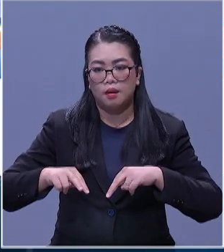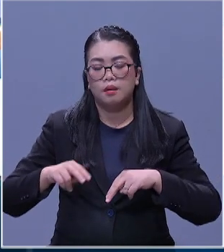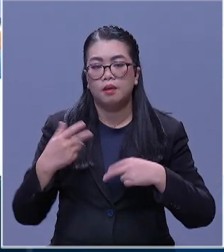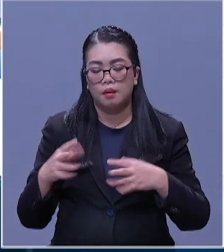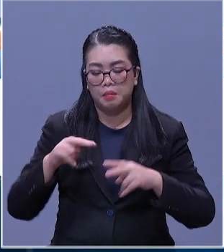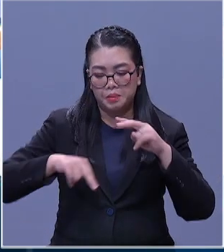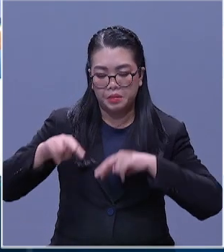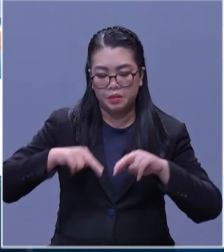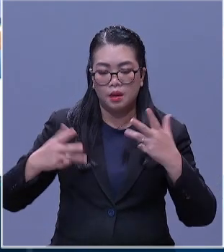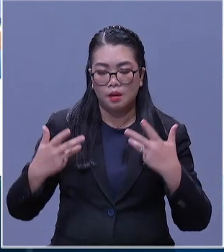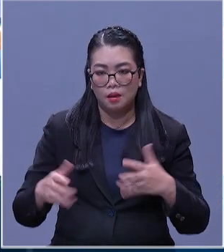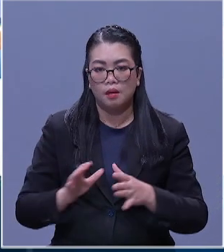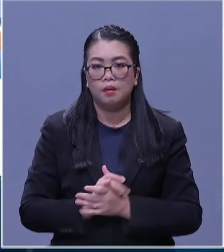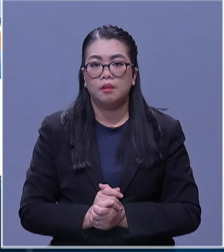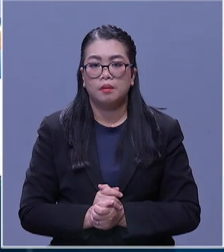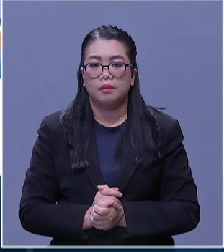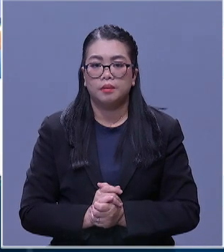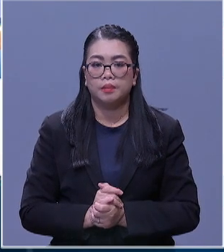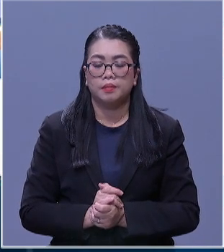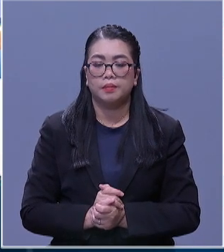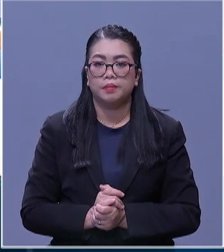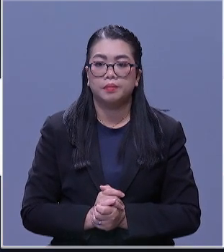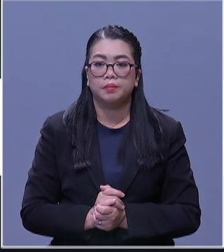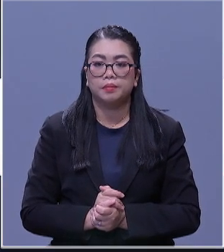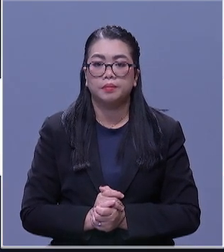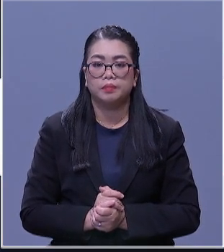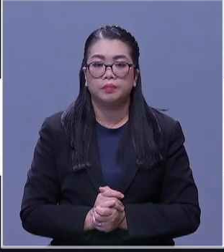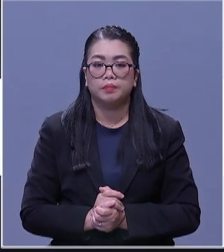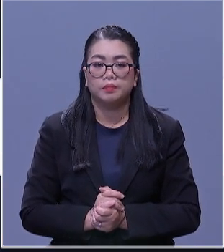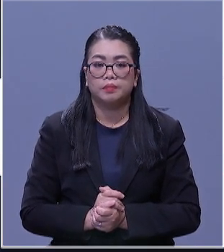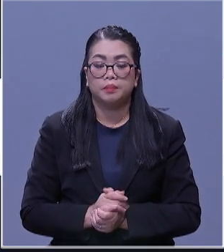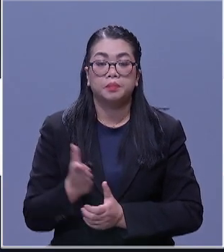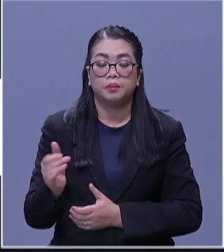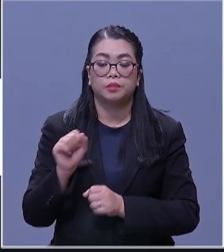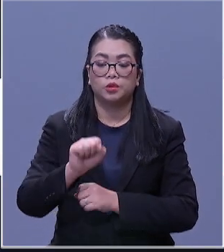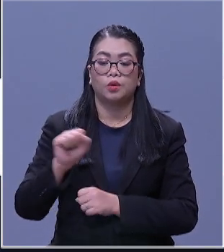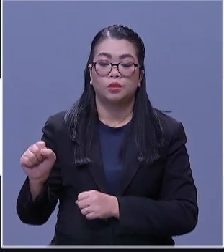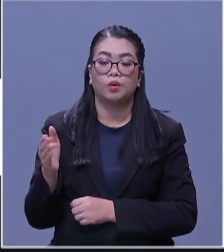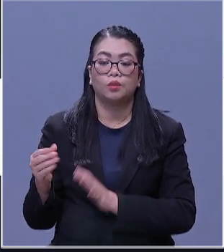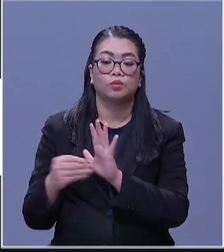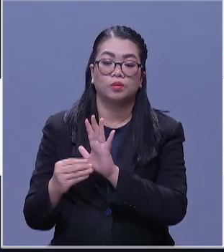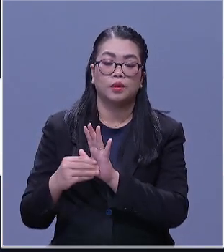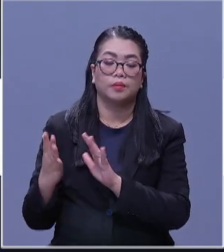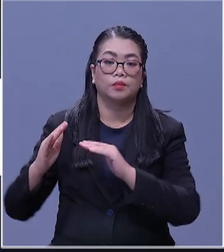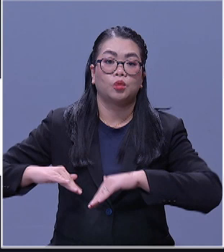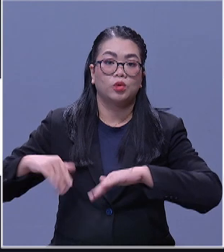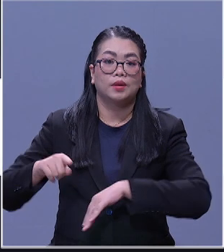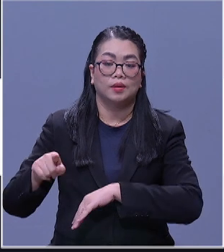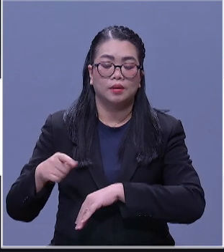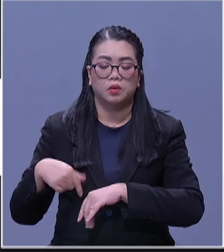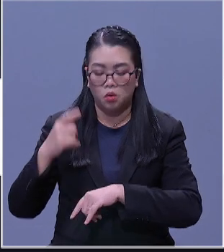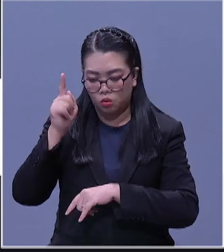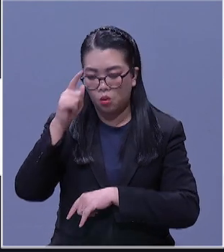กรณีของคุณวุฒิพงษ์นะคะส่วนกรณีของคุณชยามพวาหรือว่าสสปูอัดก็คิดว่าควรจะเคารพ